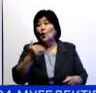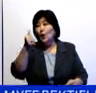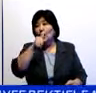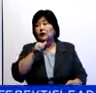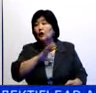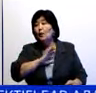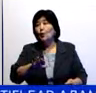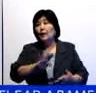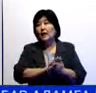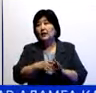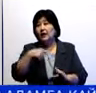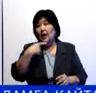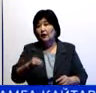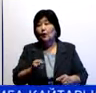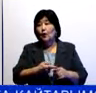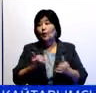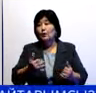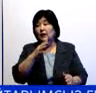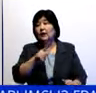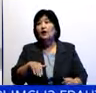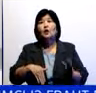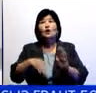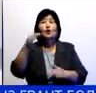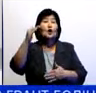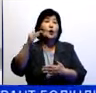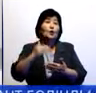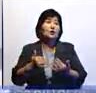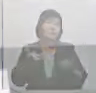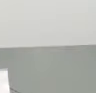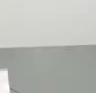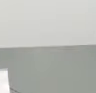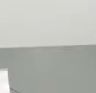болмаған жағдай деп айтуға болады. Осы кезеңде ең жоғарғы көрсеткішті биылғы жылы беріп отырмыз.